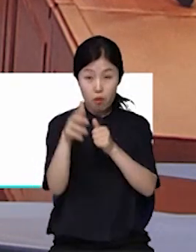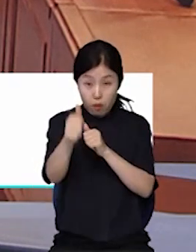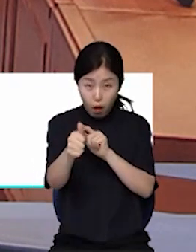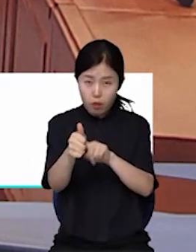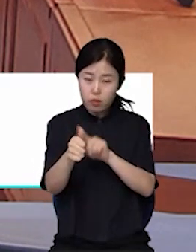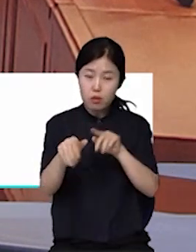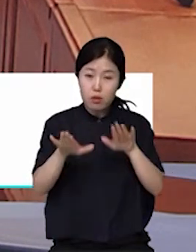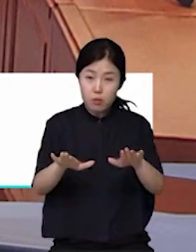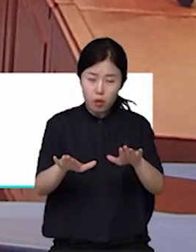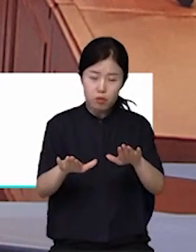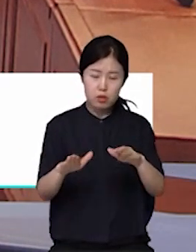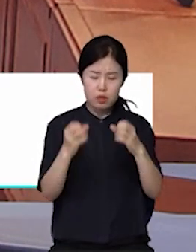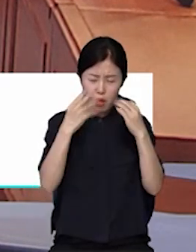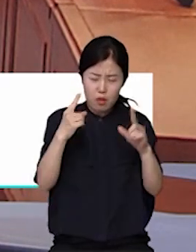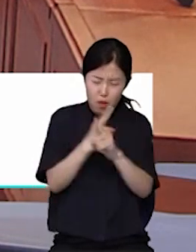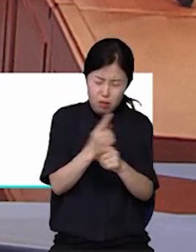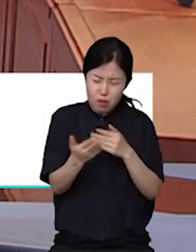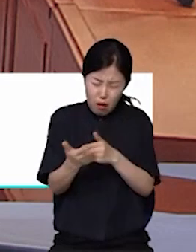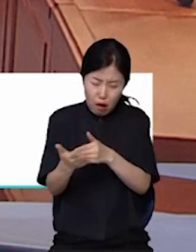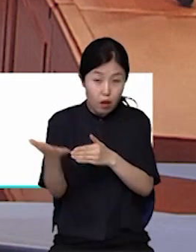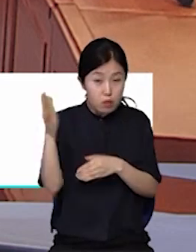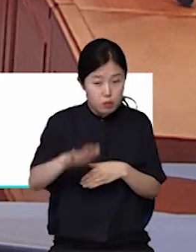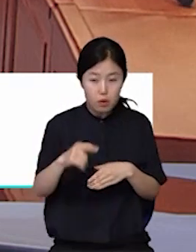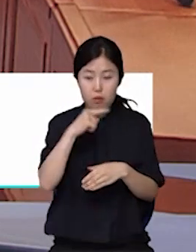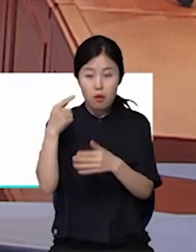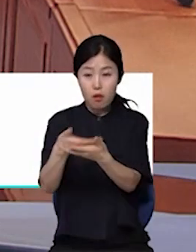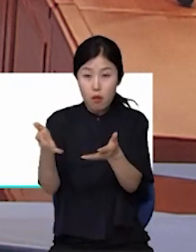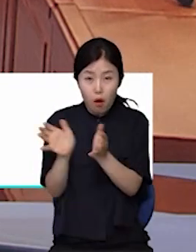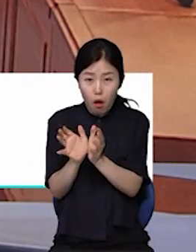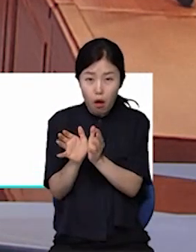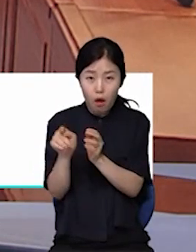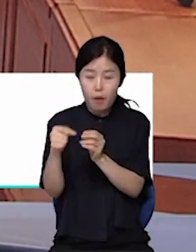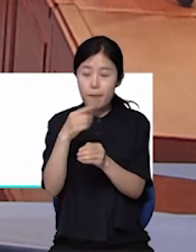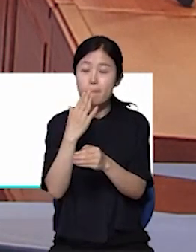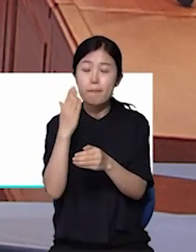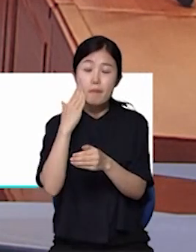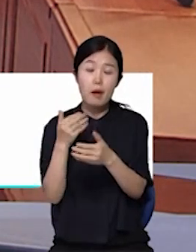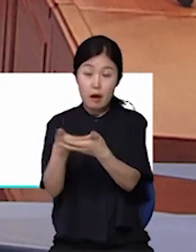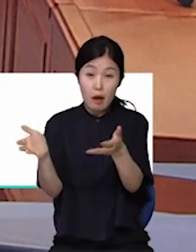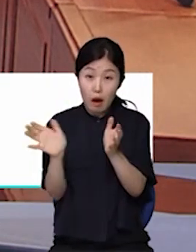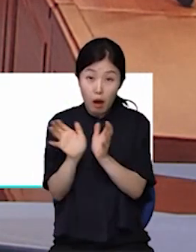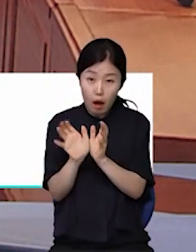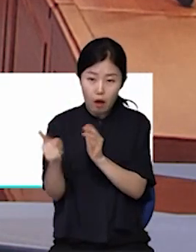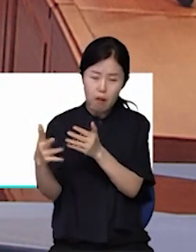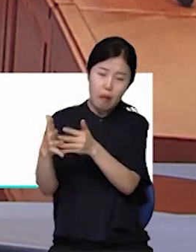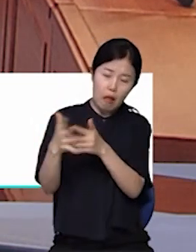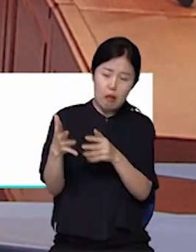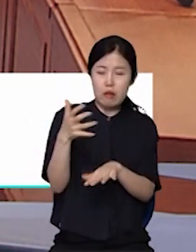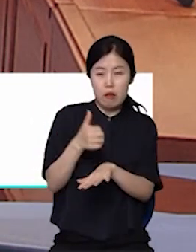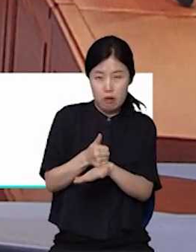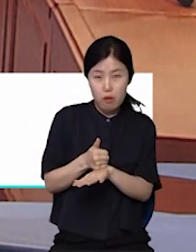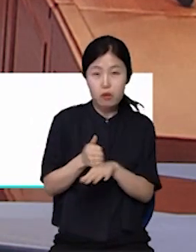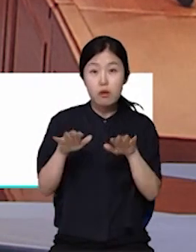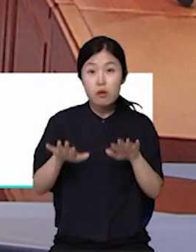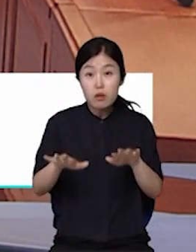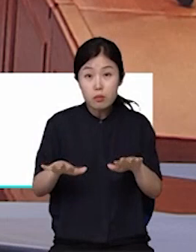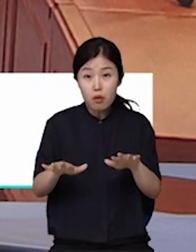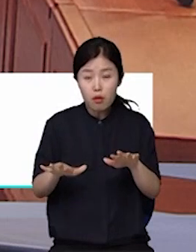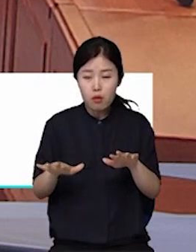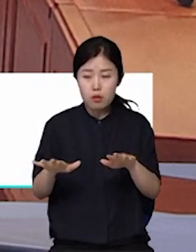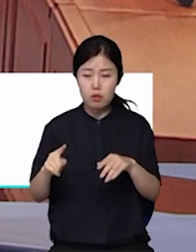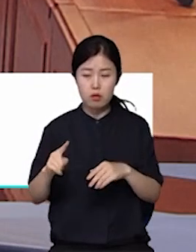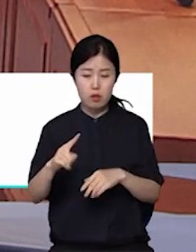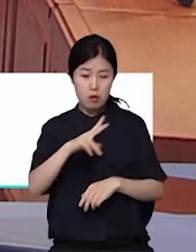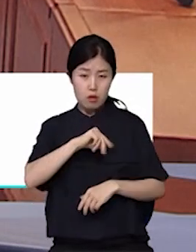당내 의원들의 지지를 받지 못하면서 동력을 잃고 있는데요. 일방통행식 혁신이란 내부 비판부터 방향을